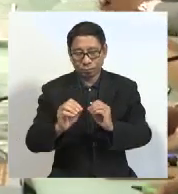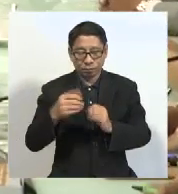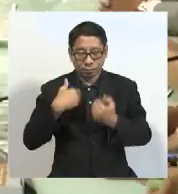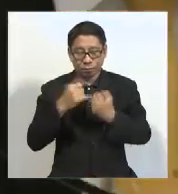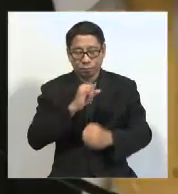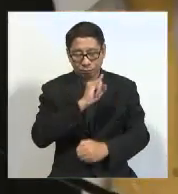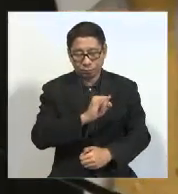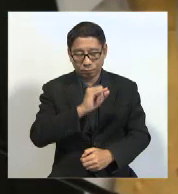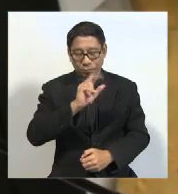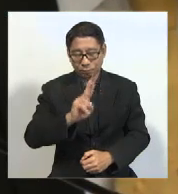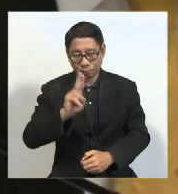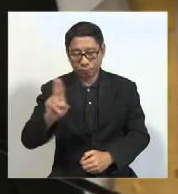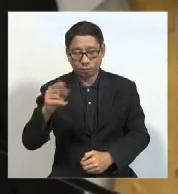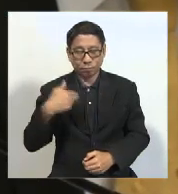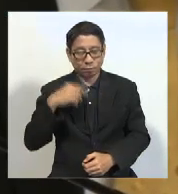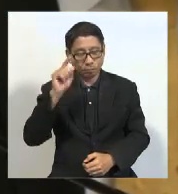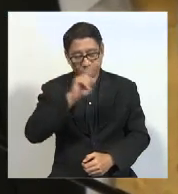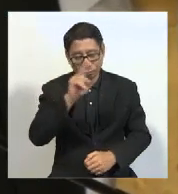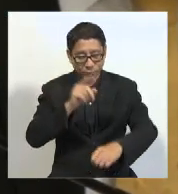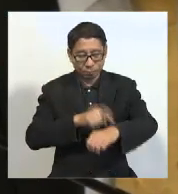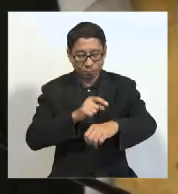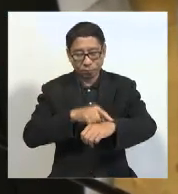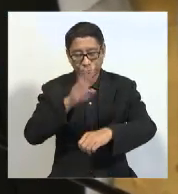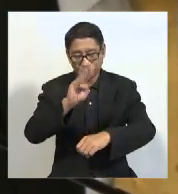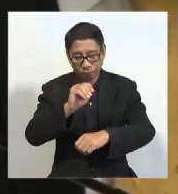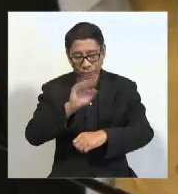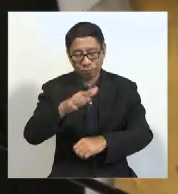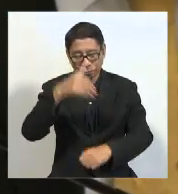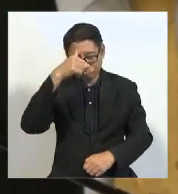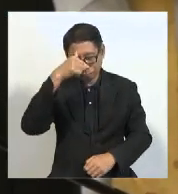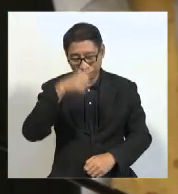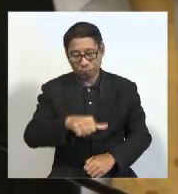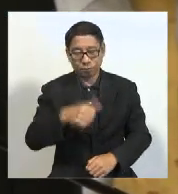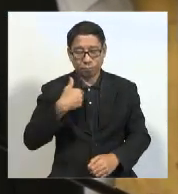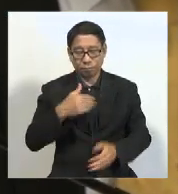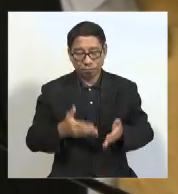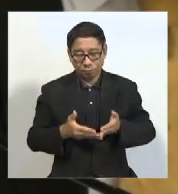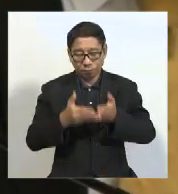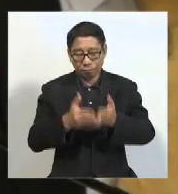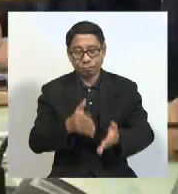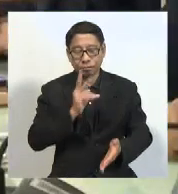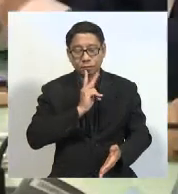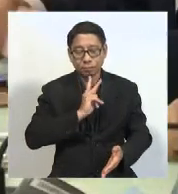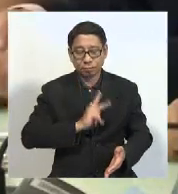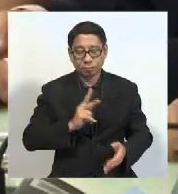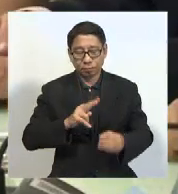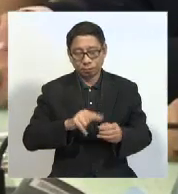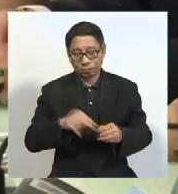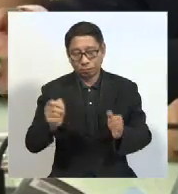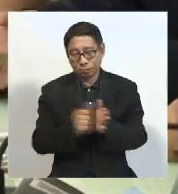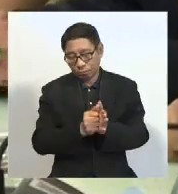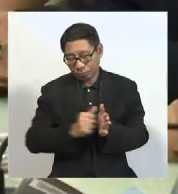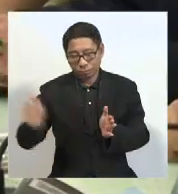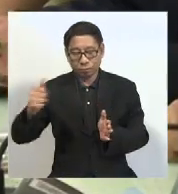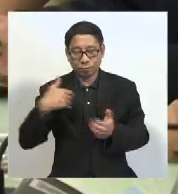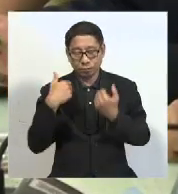รือ IUU คาดว่าจะใช้เวลาไม่เกิน45วันส่วนการนำเรือประมงเก่าออกนอกระบบและการ